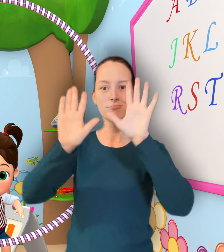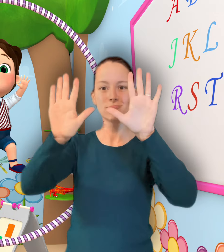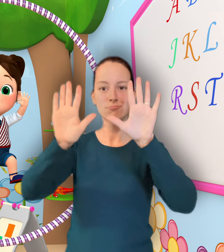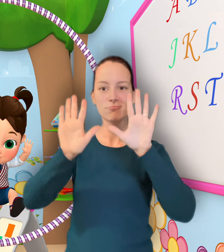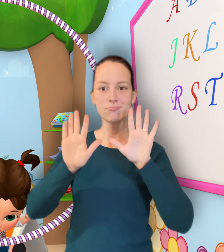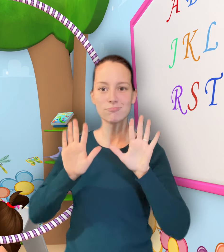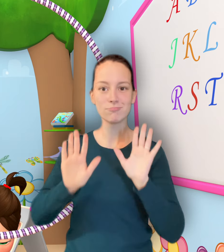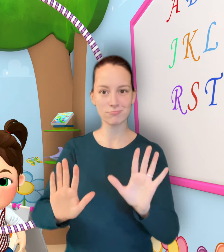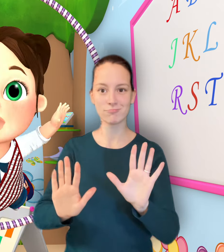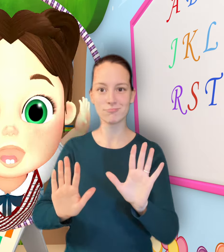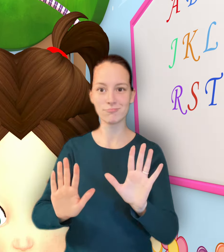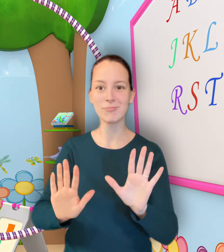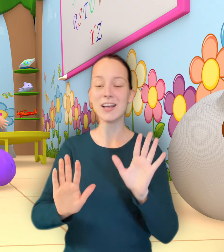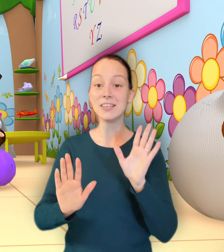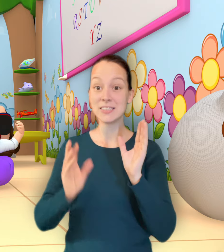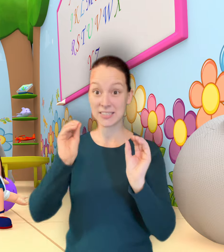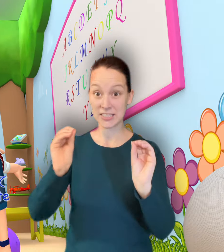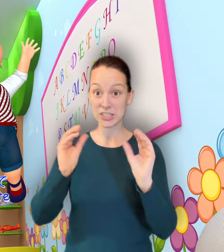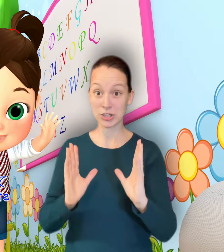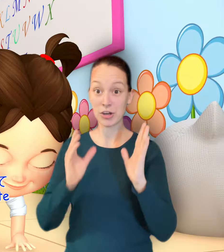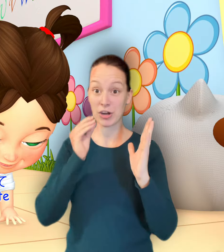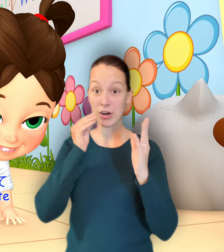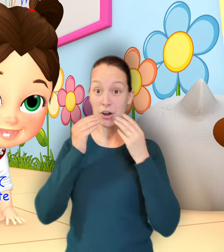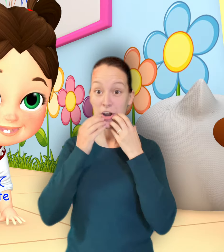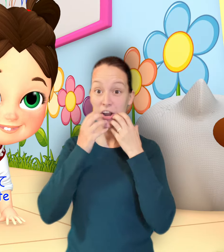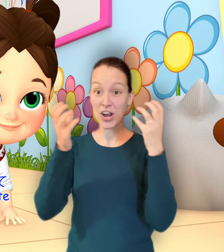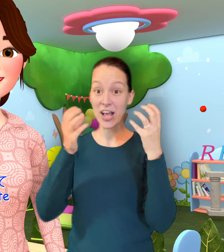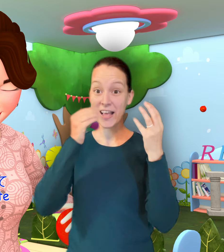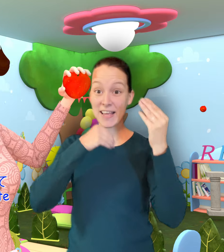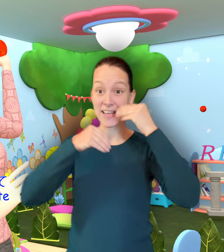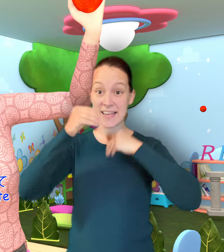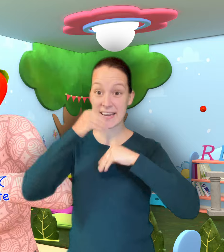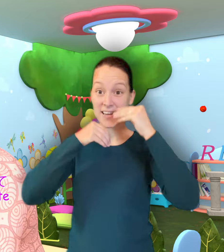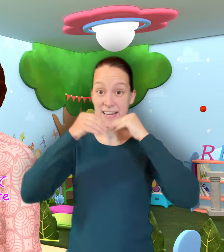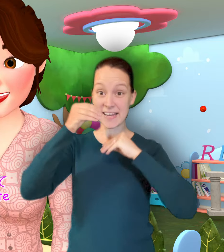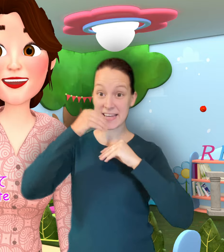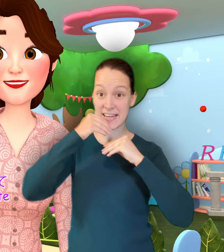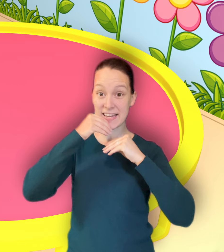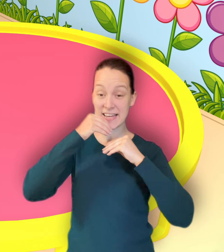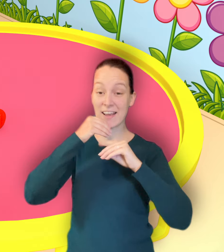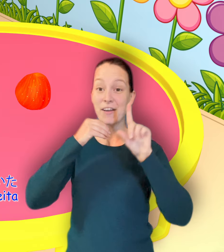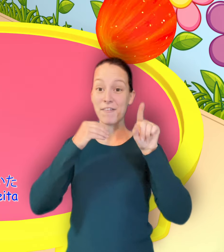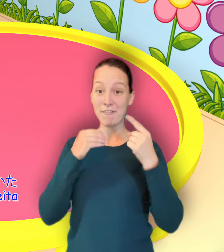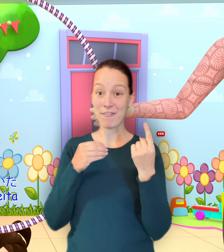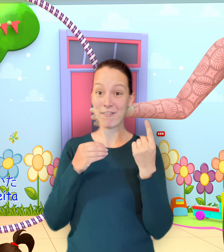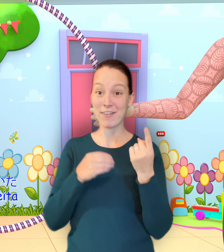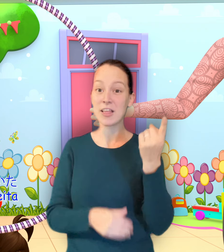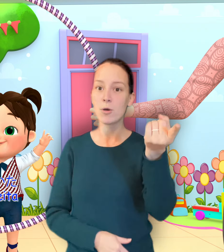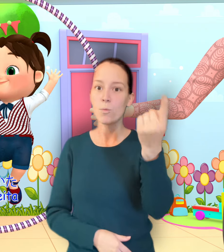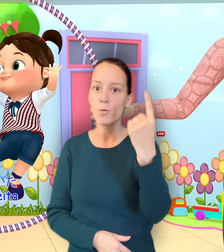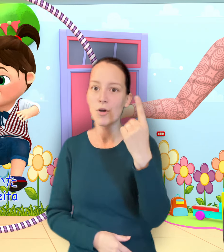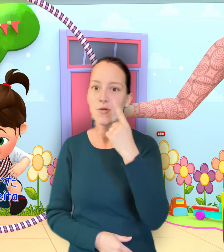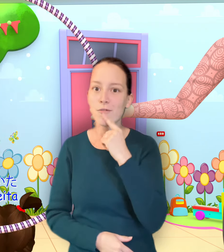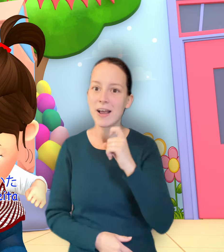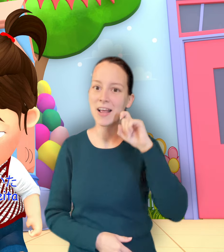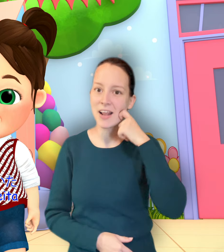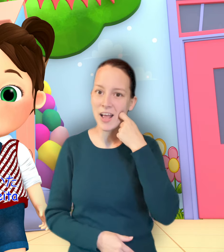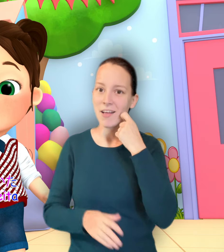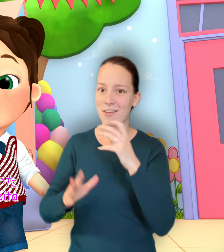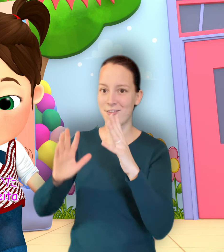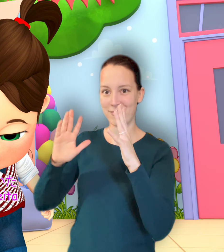おいしそうだった先生は食べてと言ってりんごが